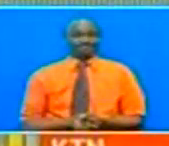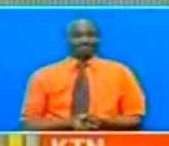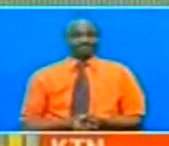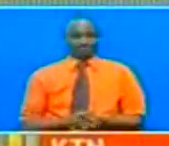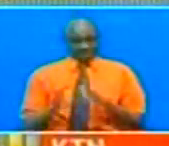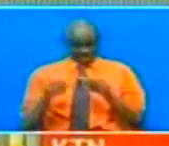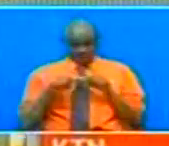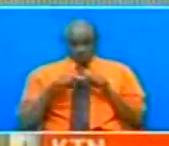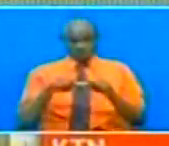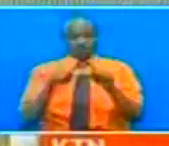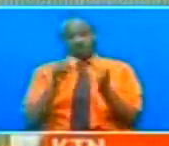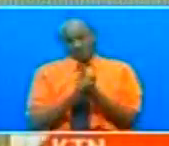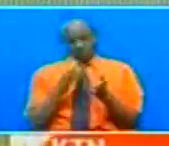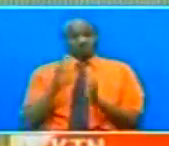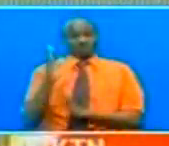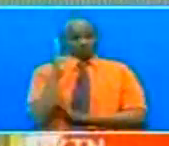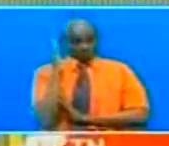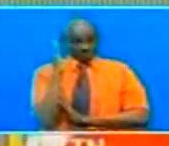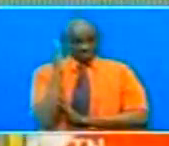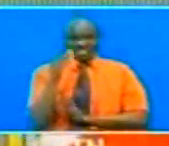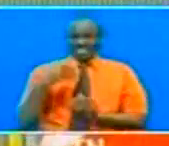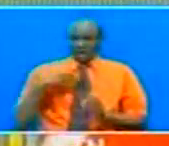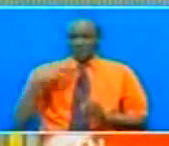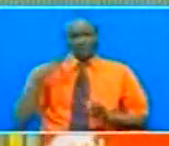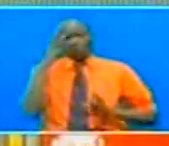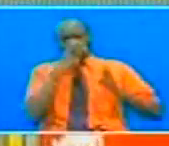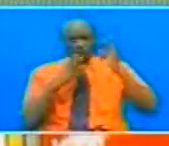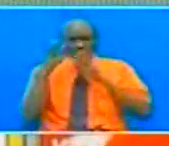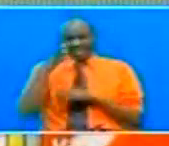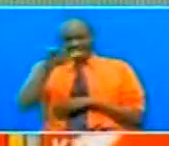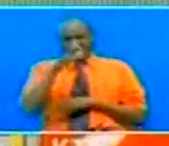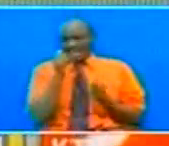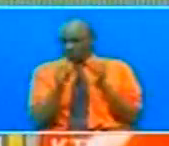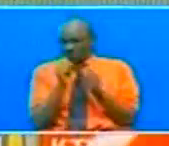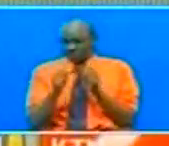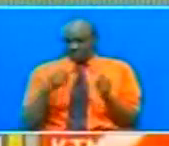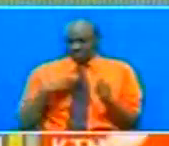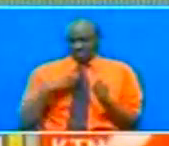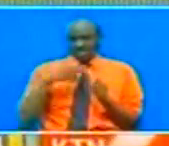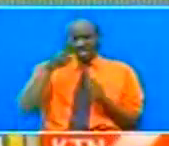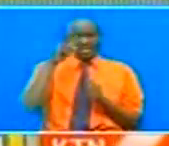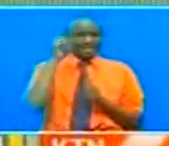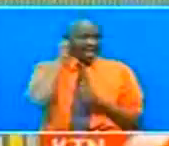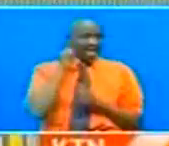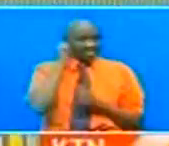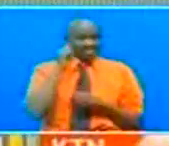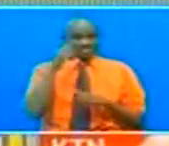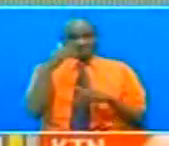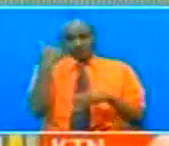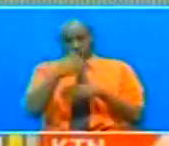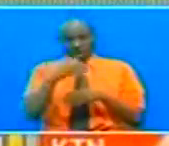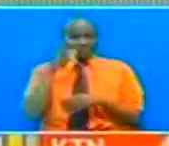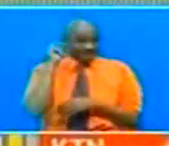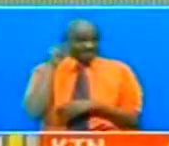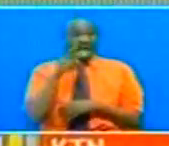Tukiendelea na suala la usalama, hali ya wasiwasi ingali imetanda katika eneo la Kuvasali katika mpaka wa Nandi na